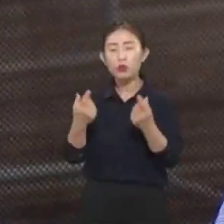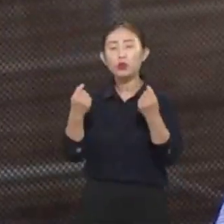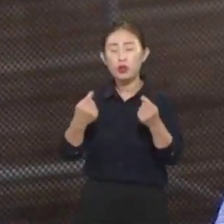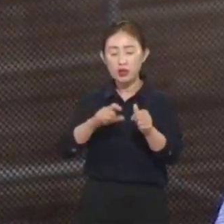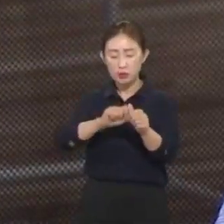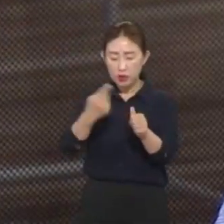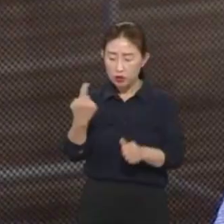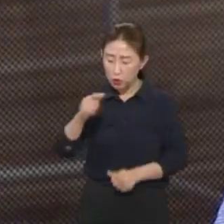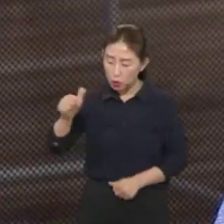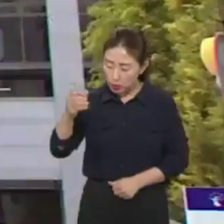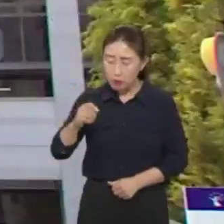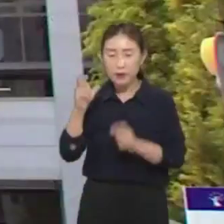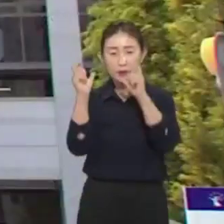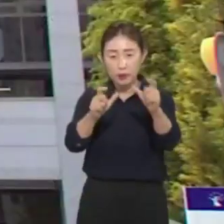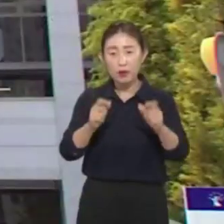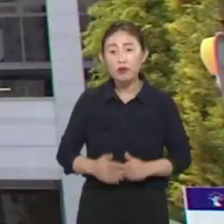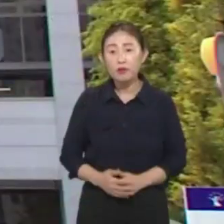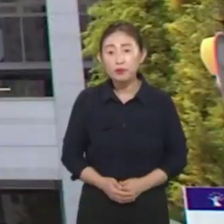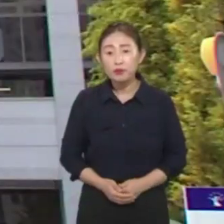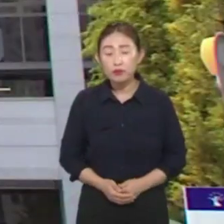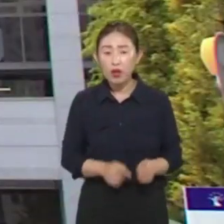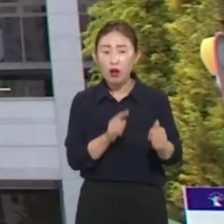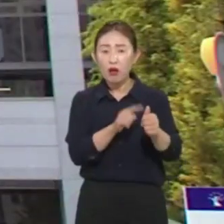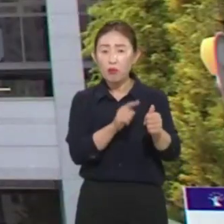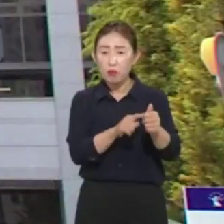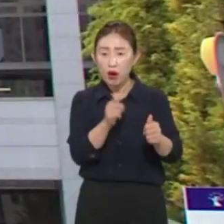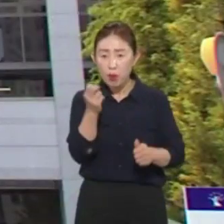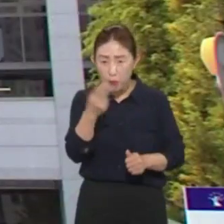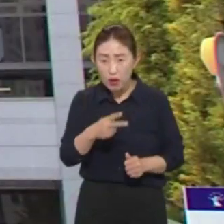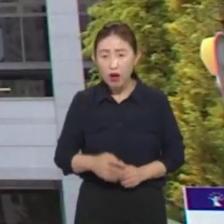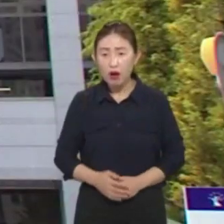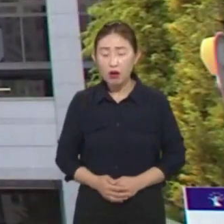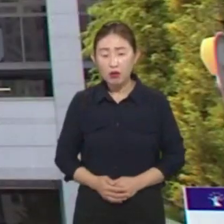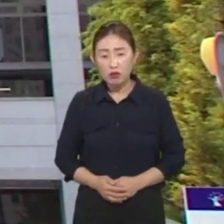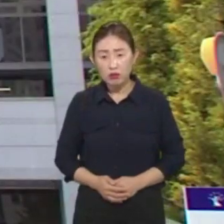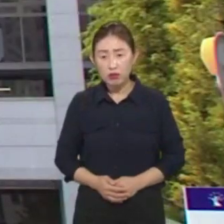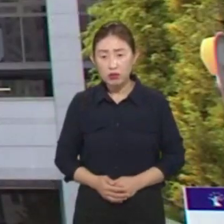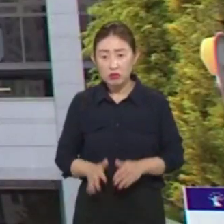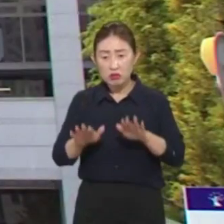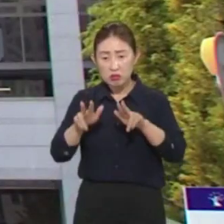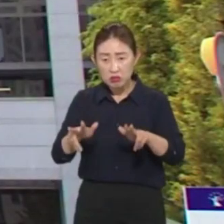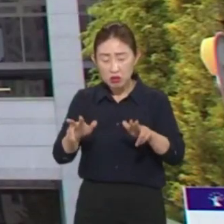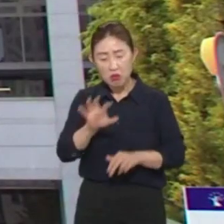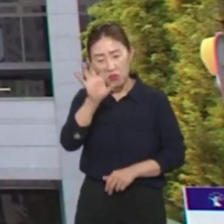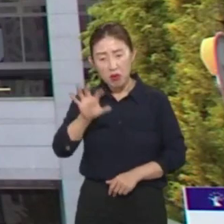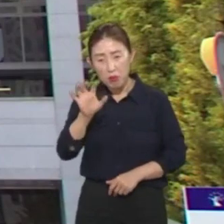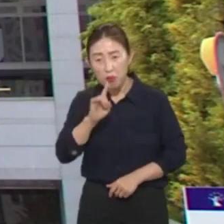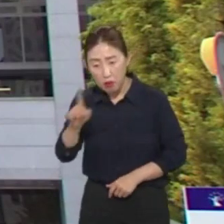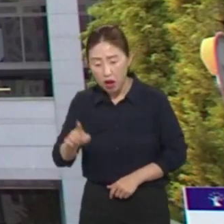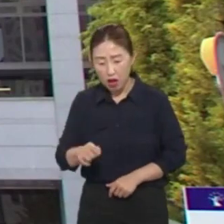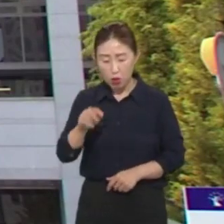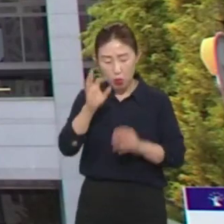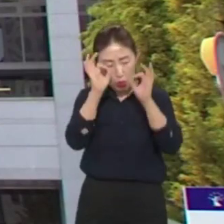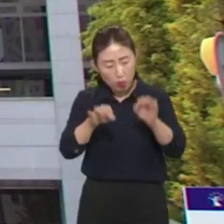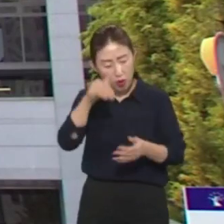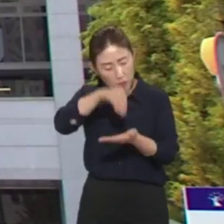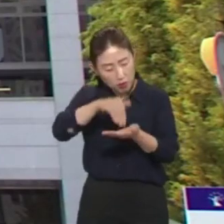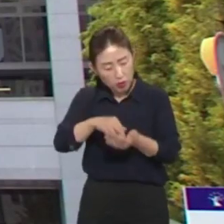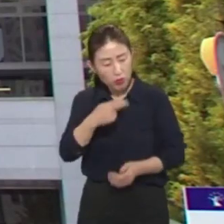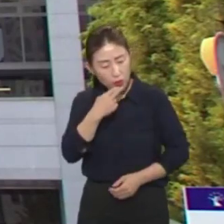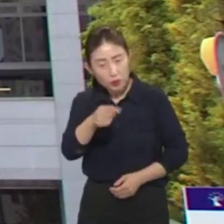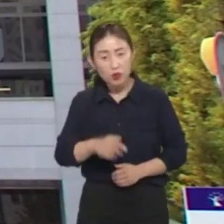겁니다. 2심 재판부는 박 시장이 원심에서 당심까지 납득하기 어려운 주장을 반복하고 전혀 반성하지 않는 태도로